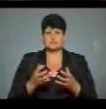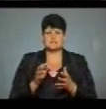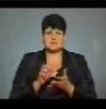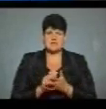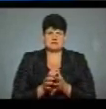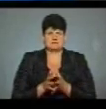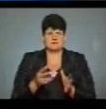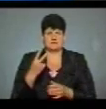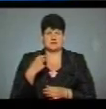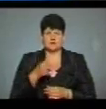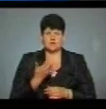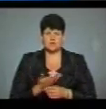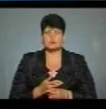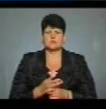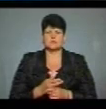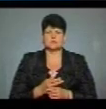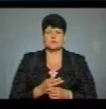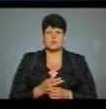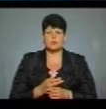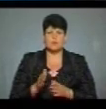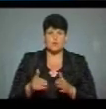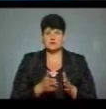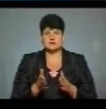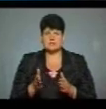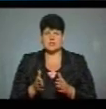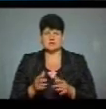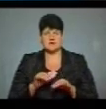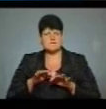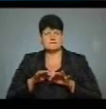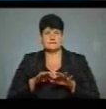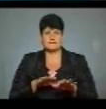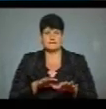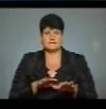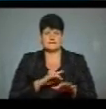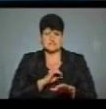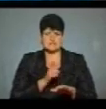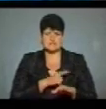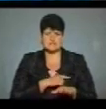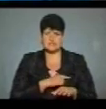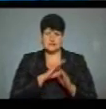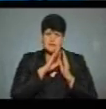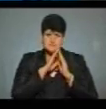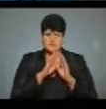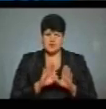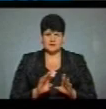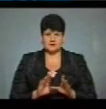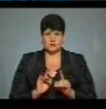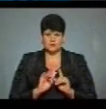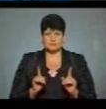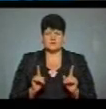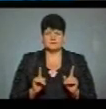років. Координація, вибухова сила, не спати по трасі особливо.